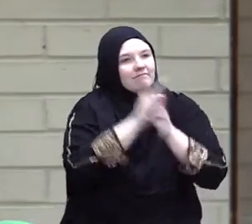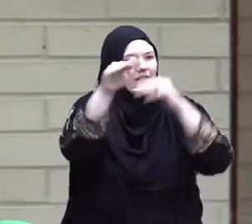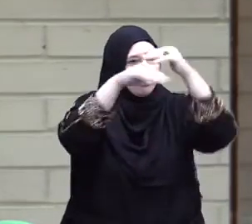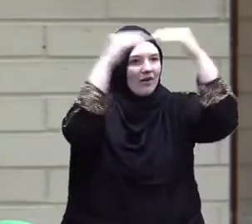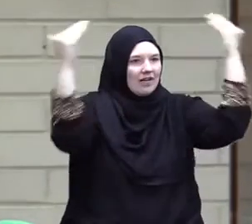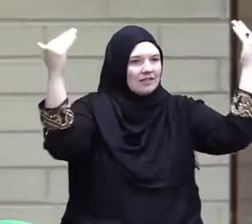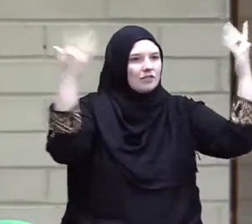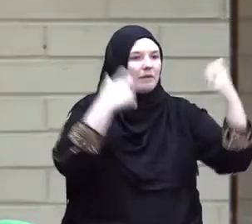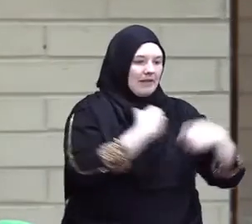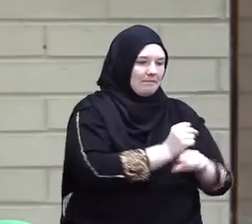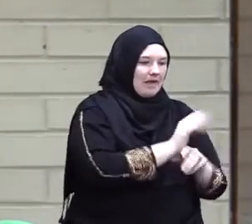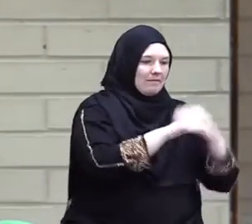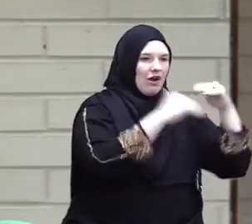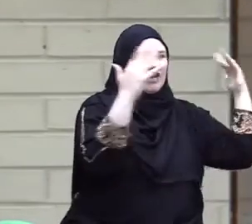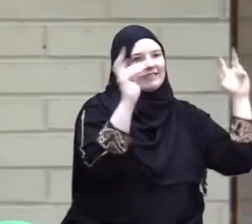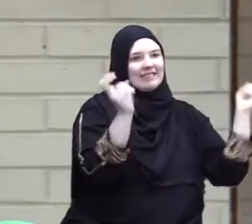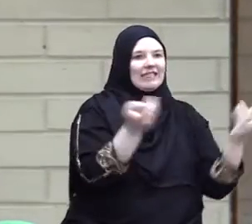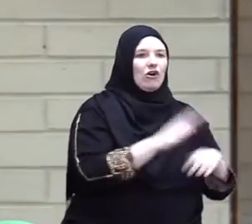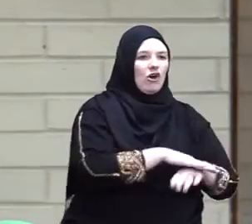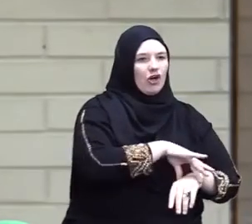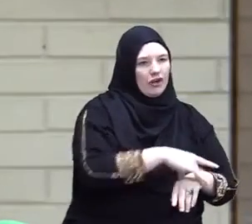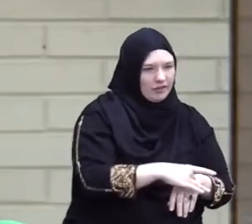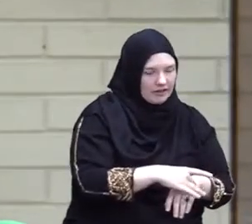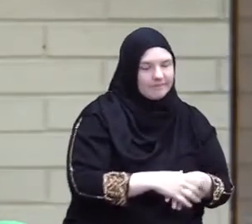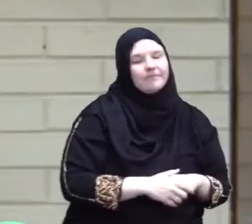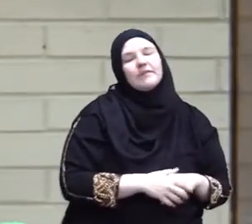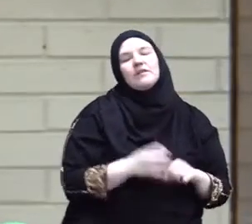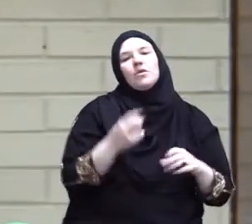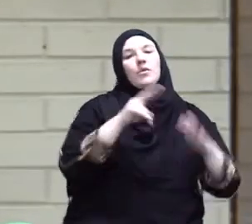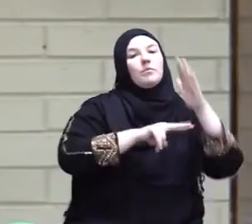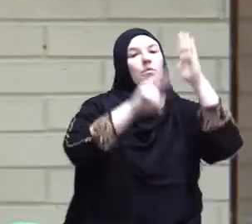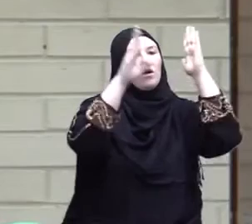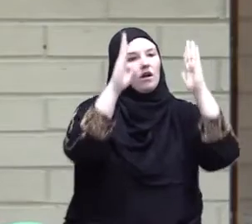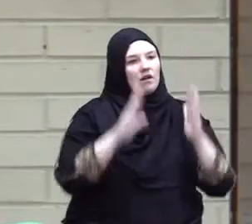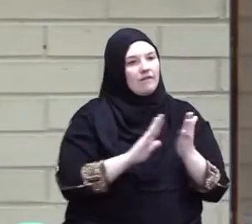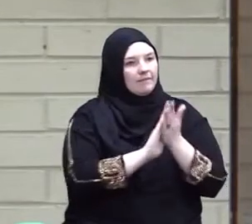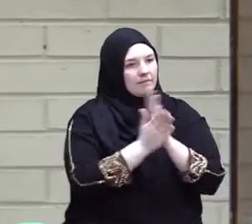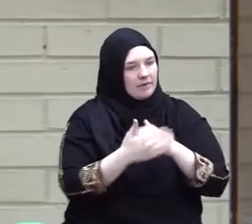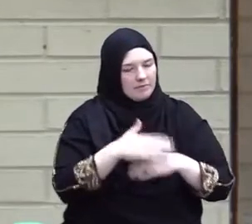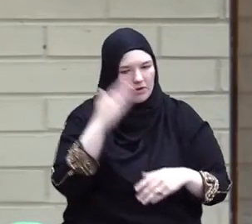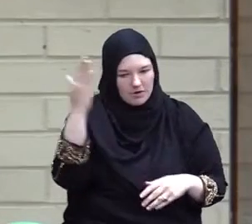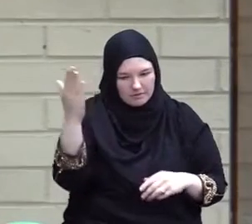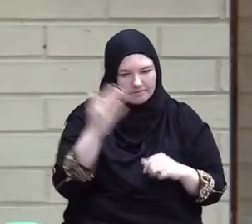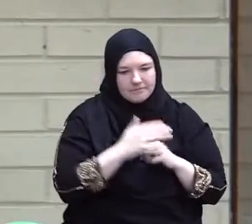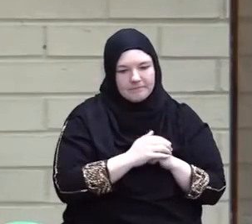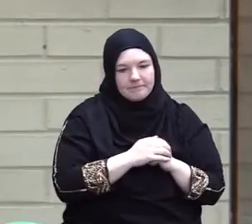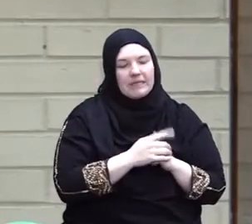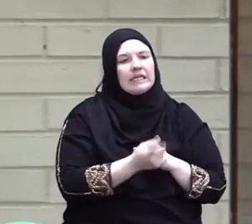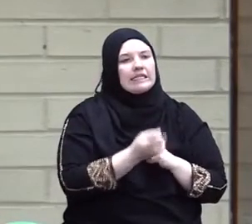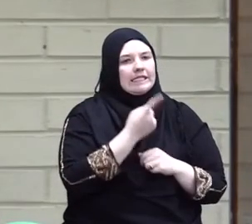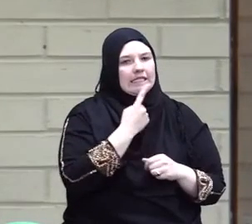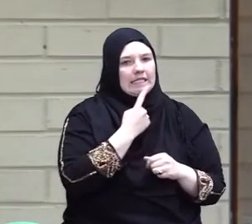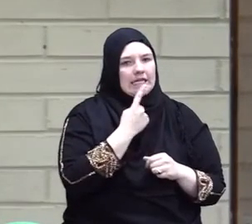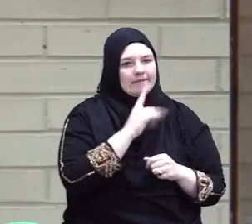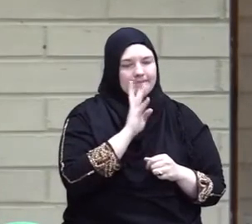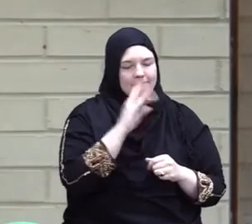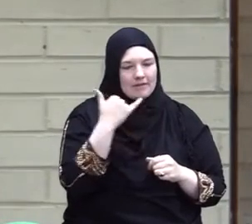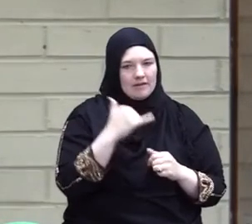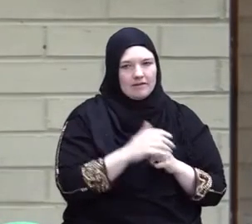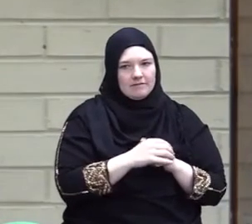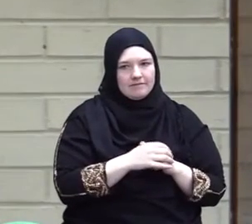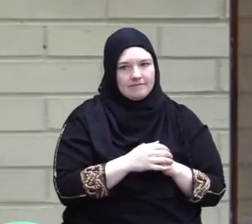to make it here. So the Prophet ﷺ captures this, saying,